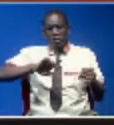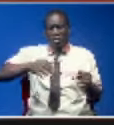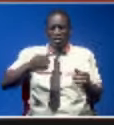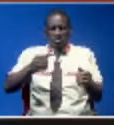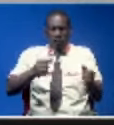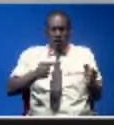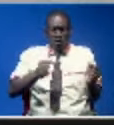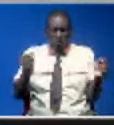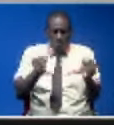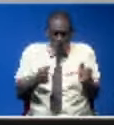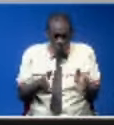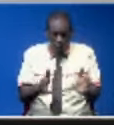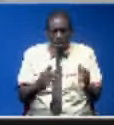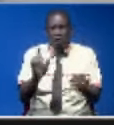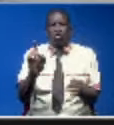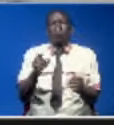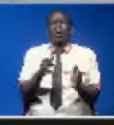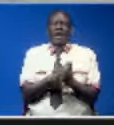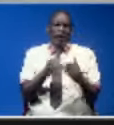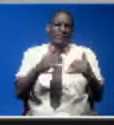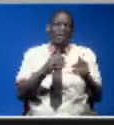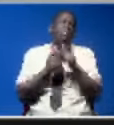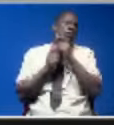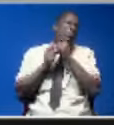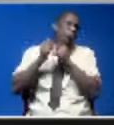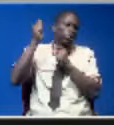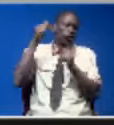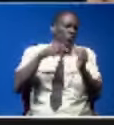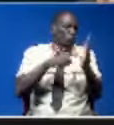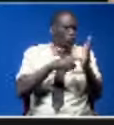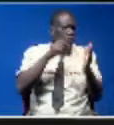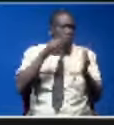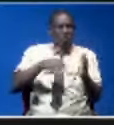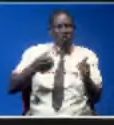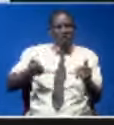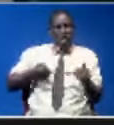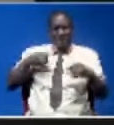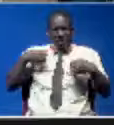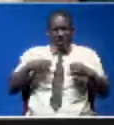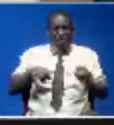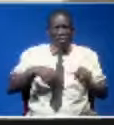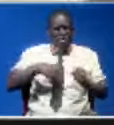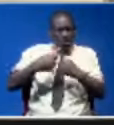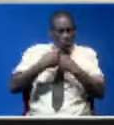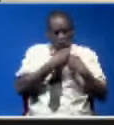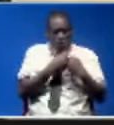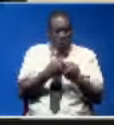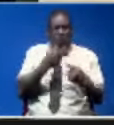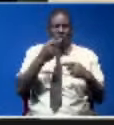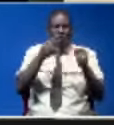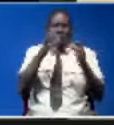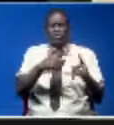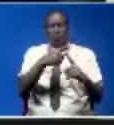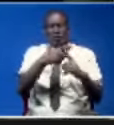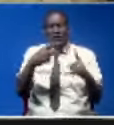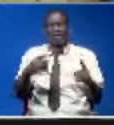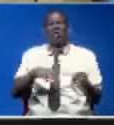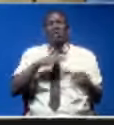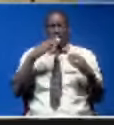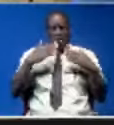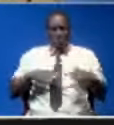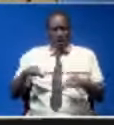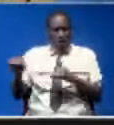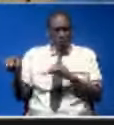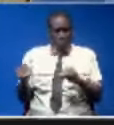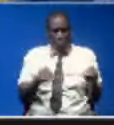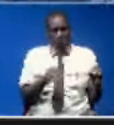Nairobi na alama za kunyongwa, ishara kwamba marehemu alijaribu kujitetea kutoka kwa muuaji wake. Mwili wake umepelekwa katika